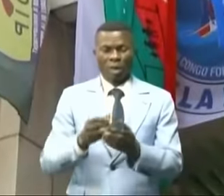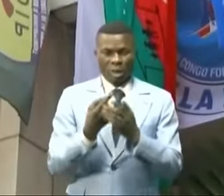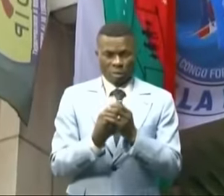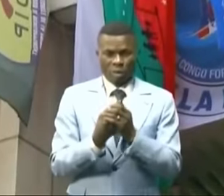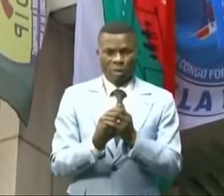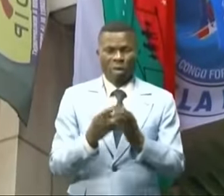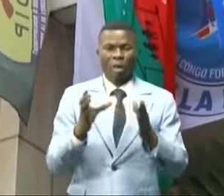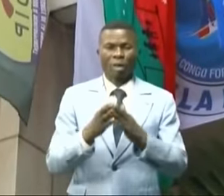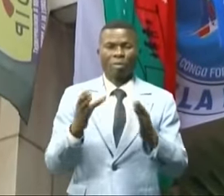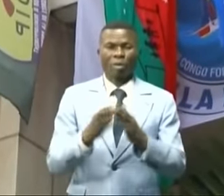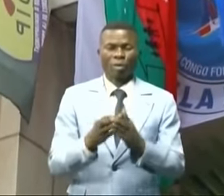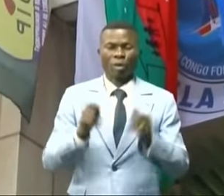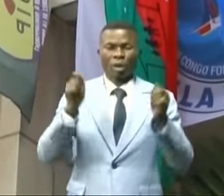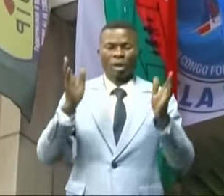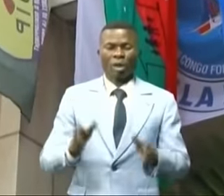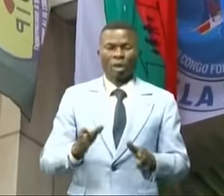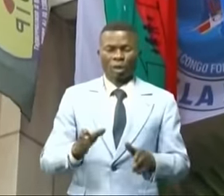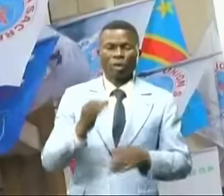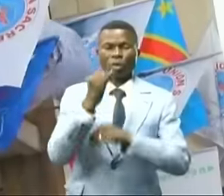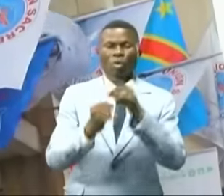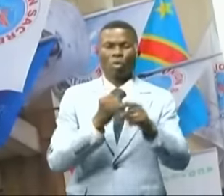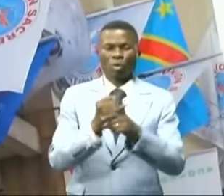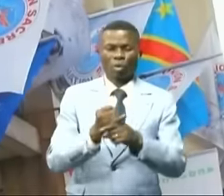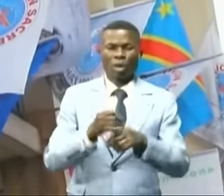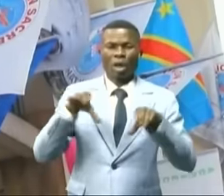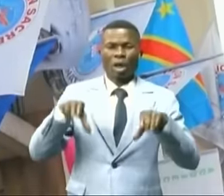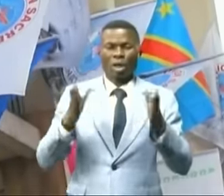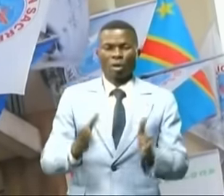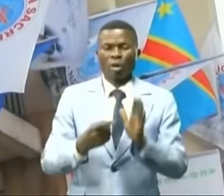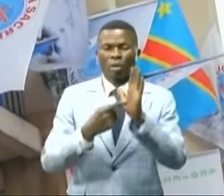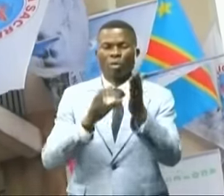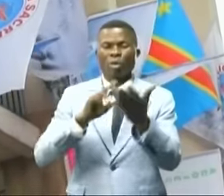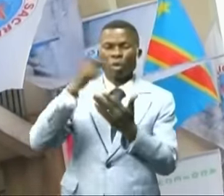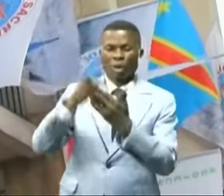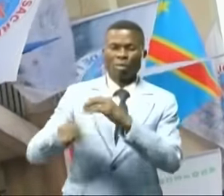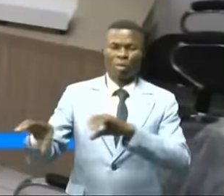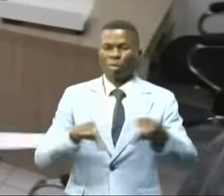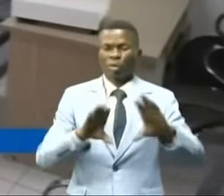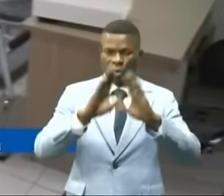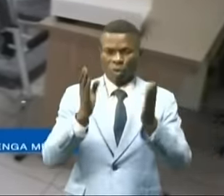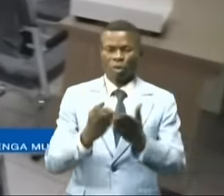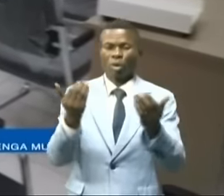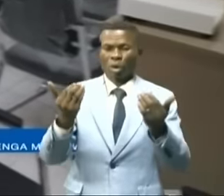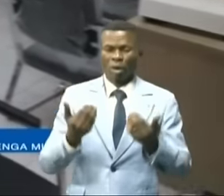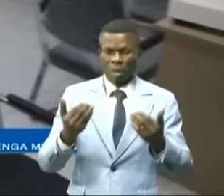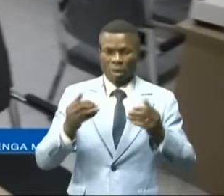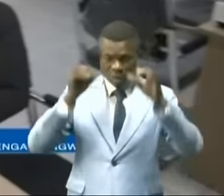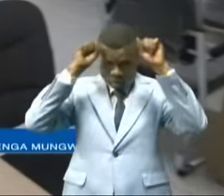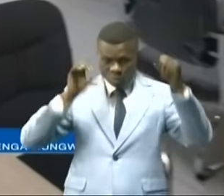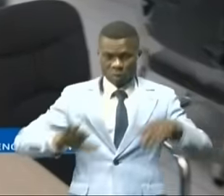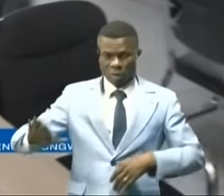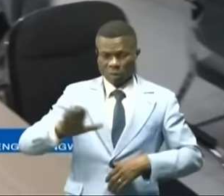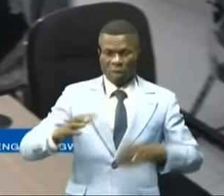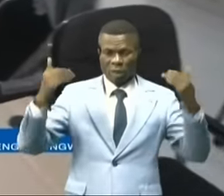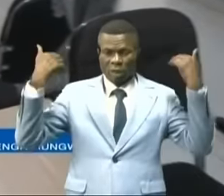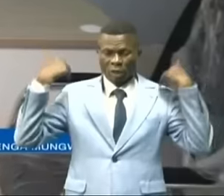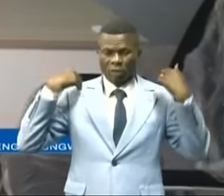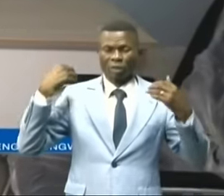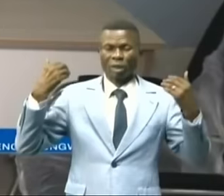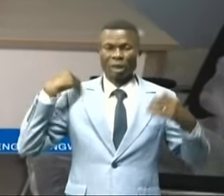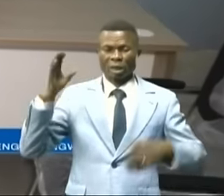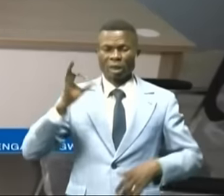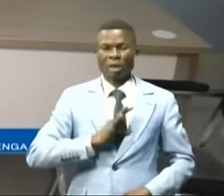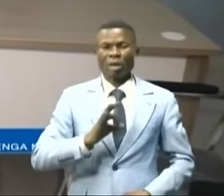jour avec les médias locaux et internationaux pour présenter le plan d'action tel que voulu par le président de la République, Félix Antoine